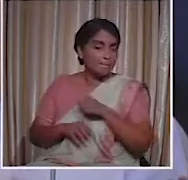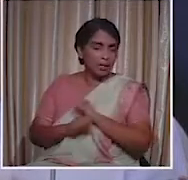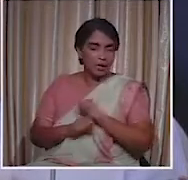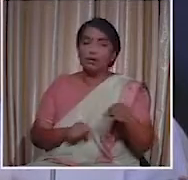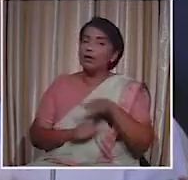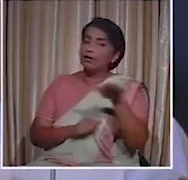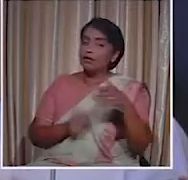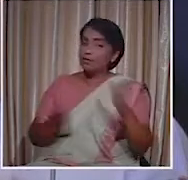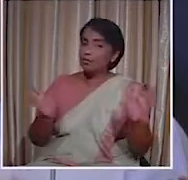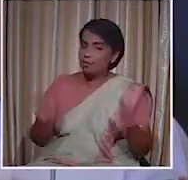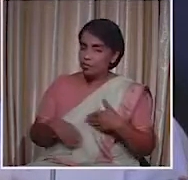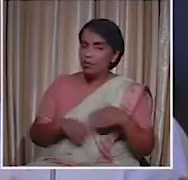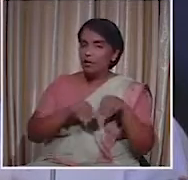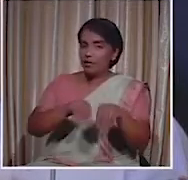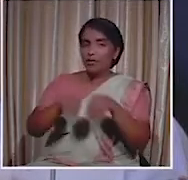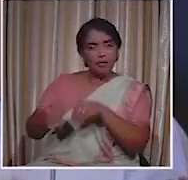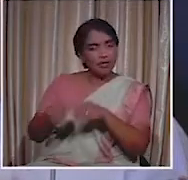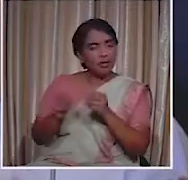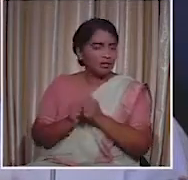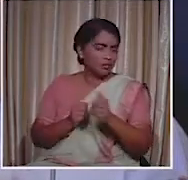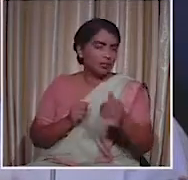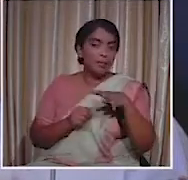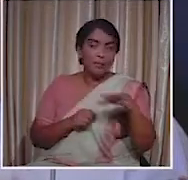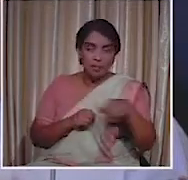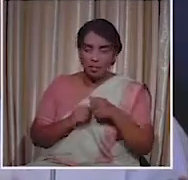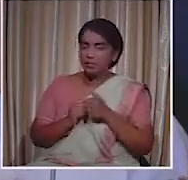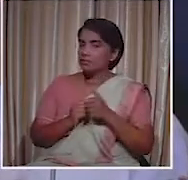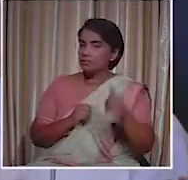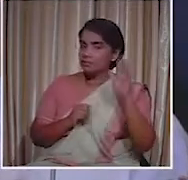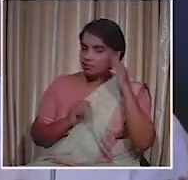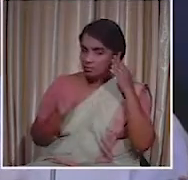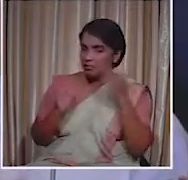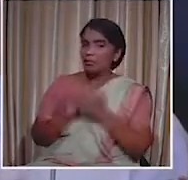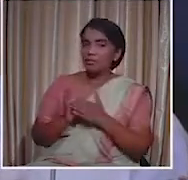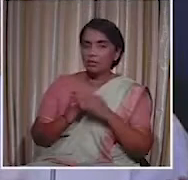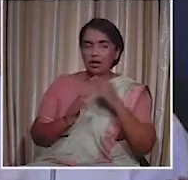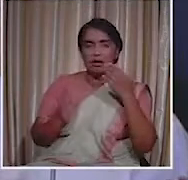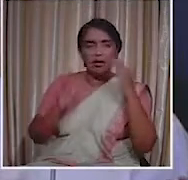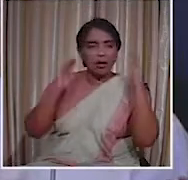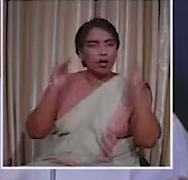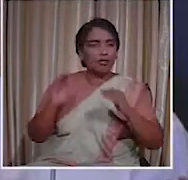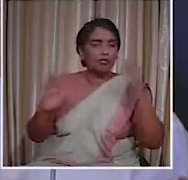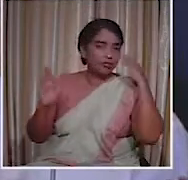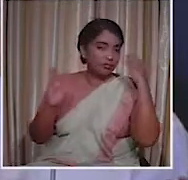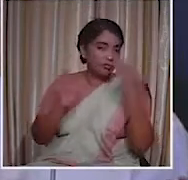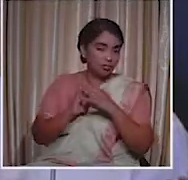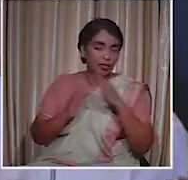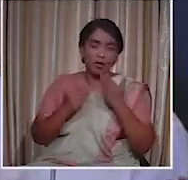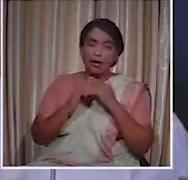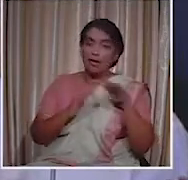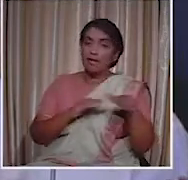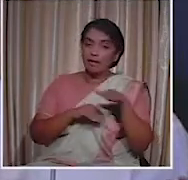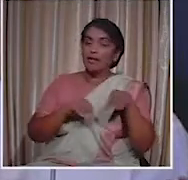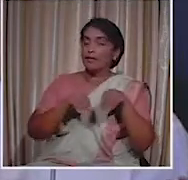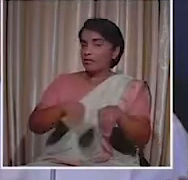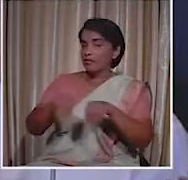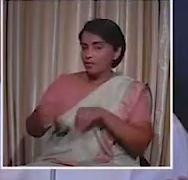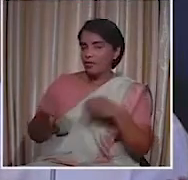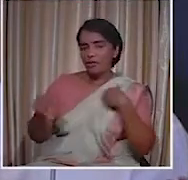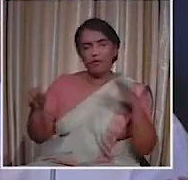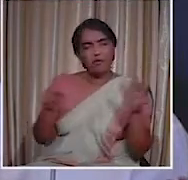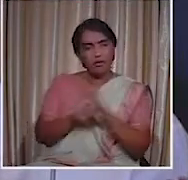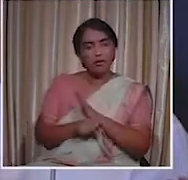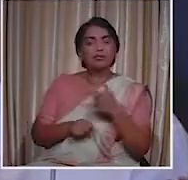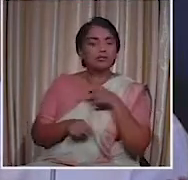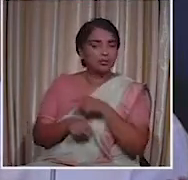භූමිය තවදුරටත් භෝග වගාවන් සඳහා යොමු කරවීමටත් අඩු අවධානයක් යොමු වූ තම ගේවත් උපරිම අයුරින් වගා කරවීමට